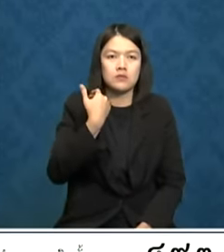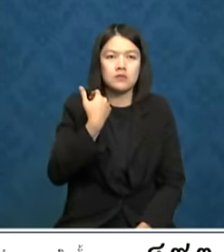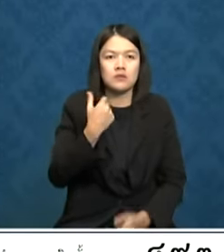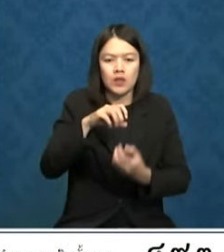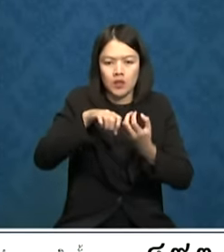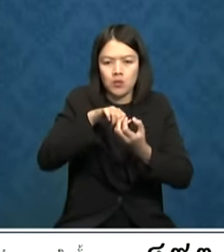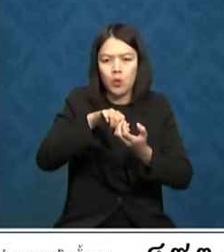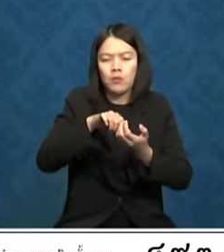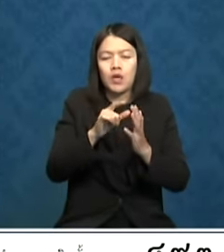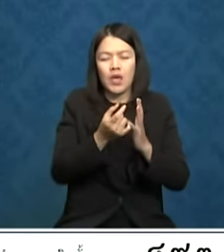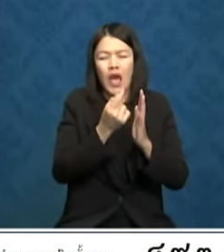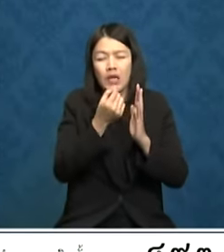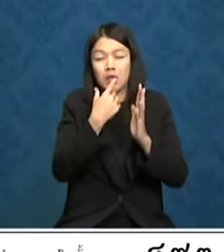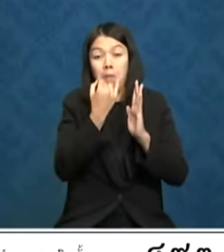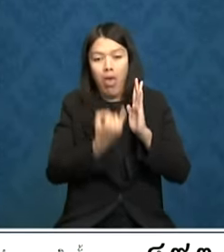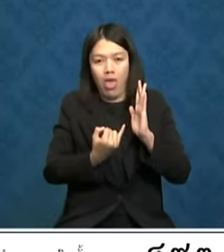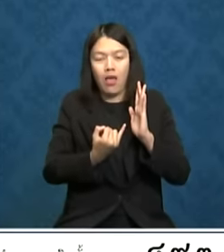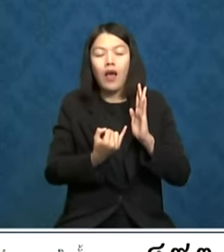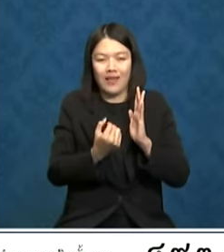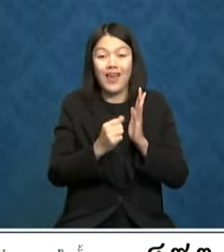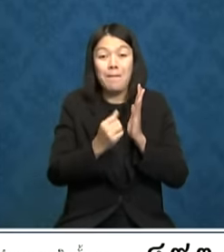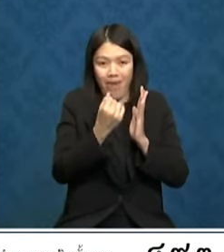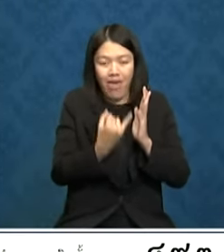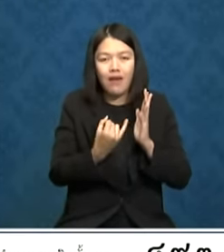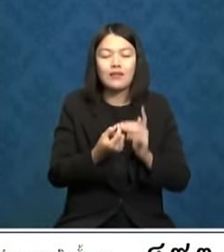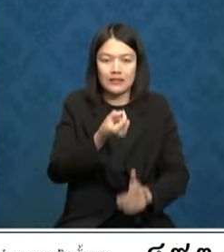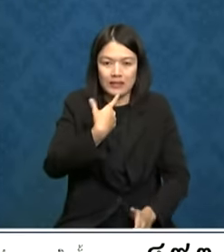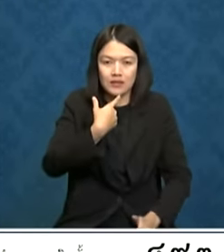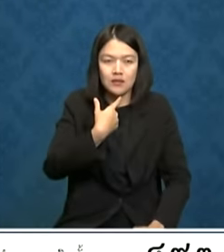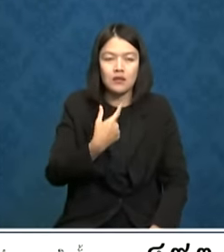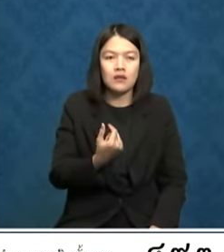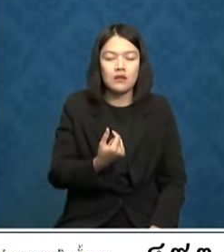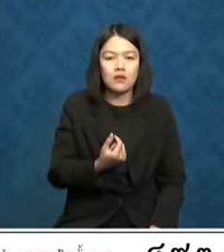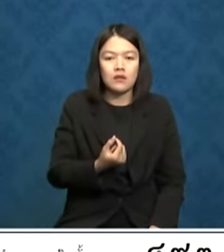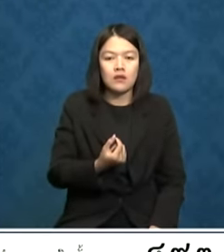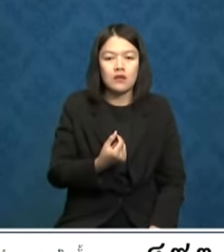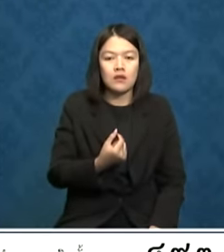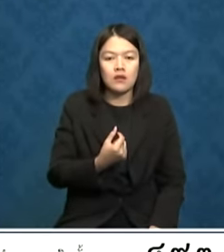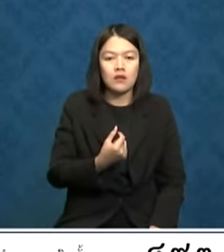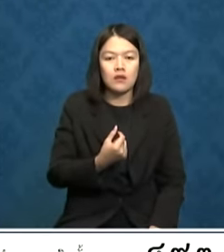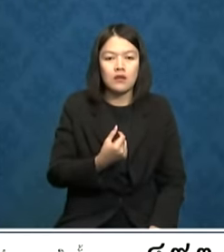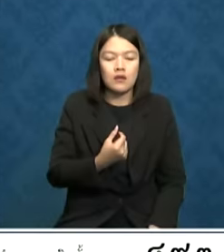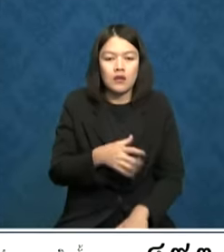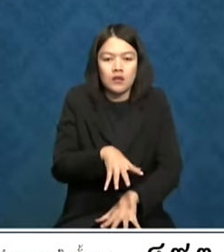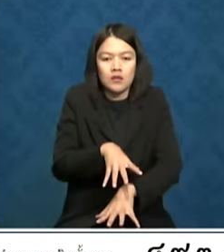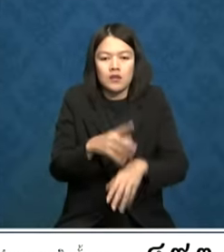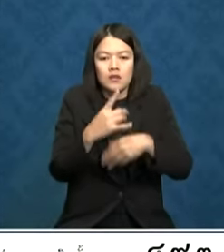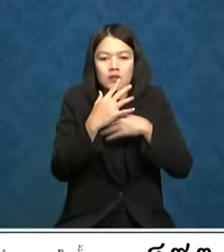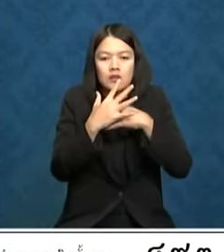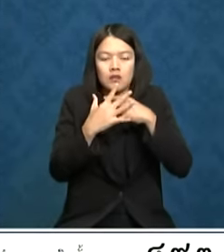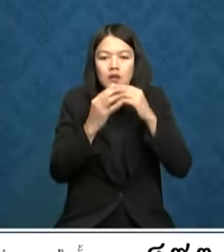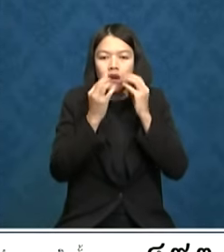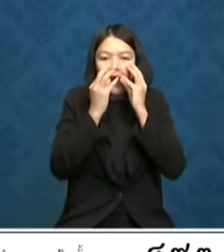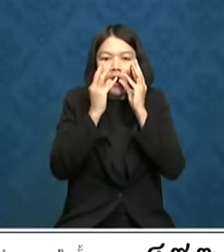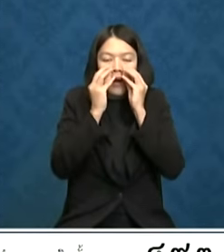ผสมของยาแก้แพ้แล้วก็ตัวสูโดเฟีนตัวนี้นี่เองค่ะด้วยตัวยาสูโดไฟรนมีฤทธิ์ทำให้เสเลือหดตัวค่ะจึงลดอาการบวมในเยื่อบู่